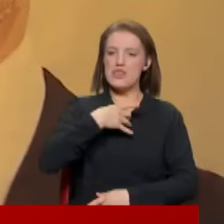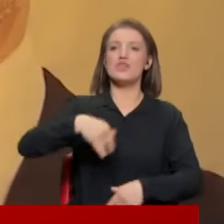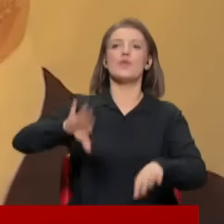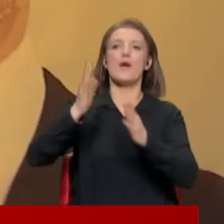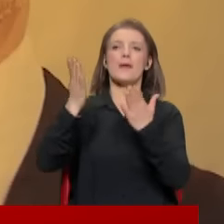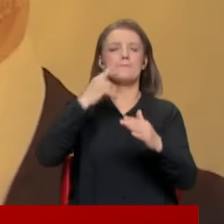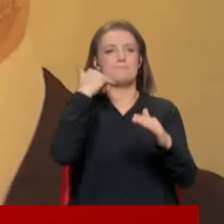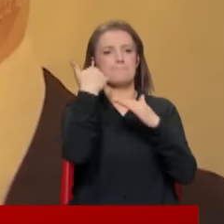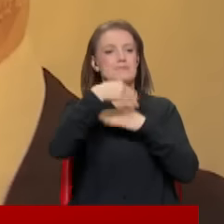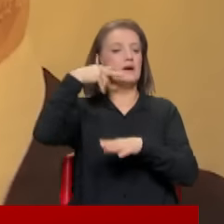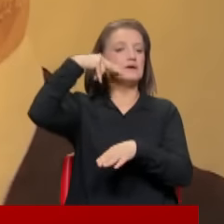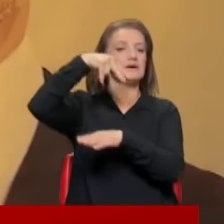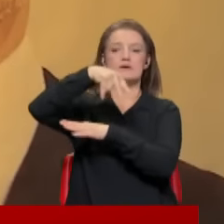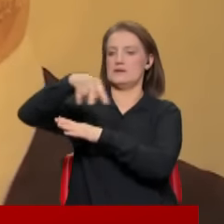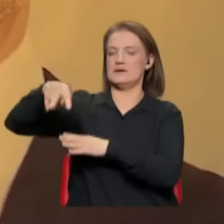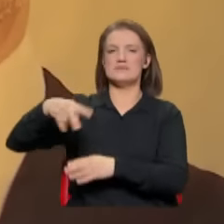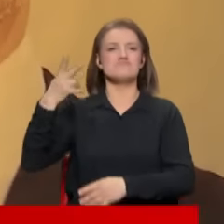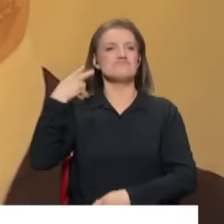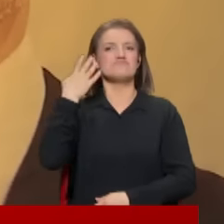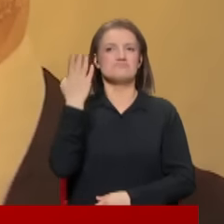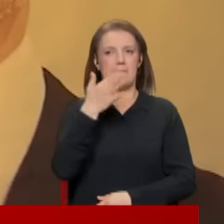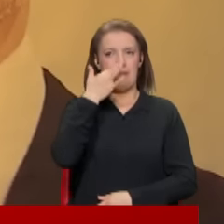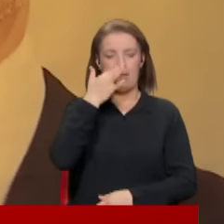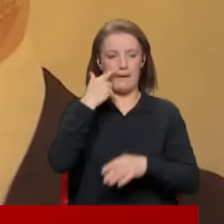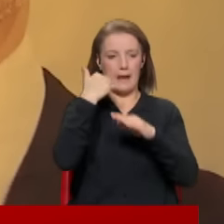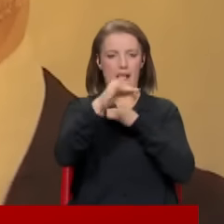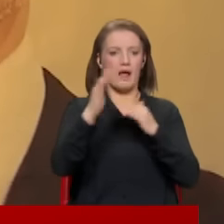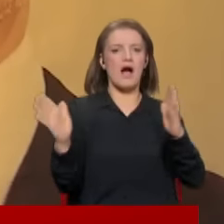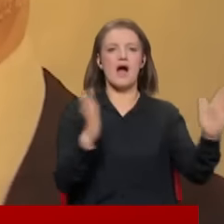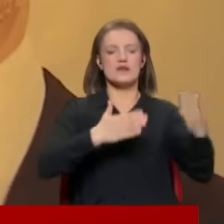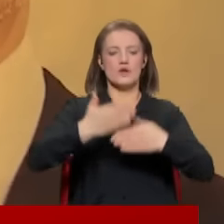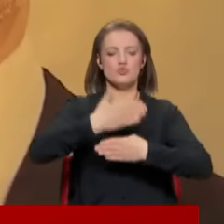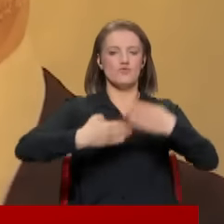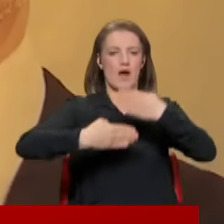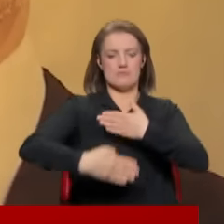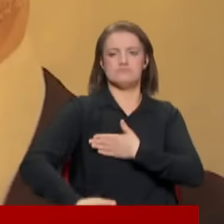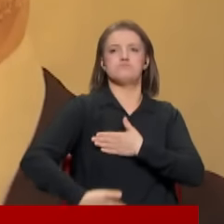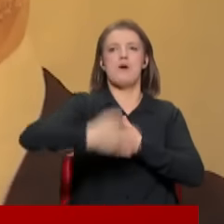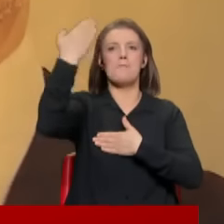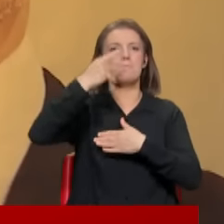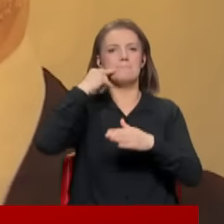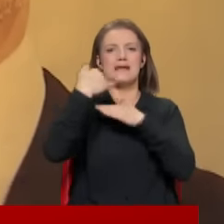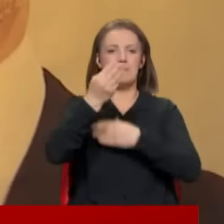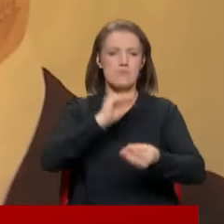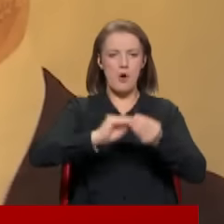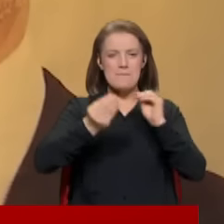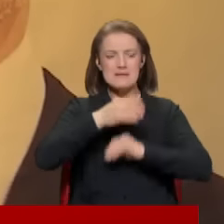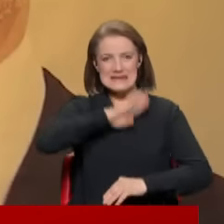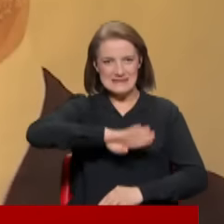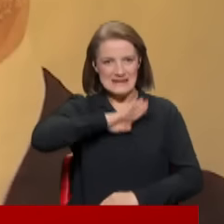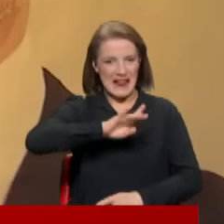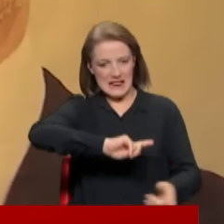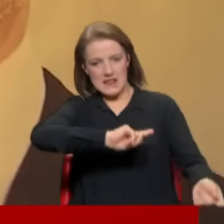değildir. Millete tepeden bakan, kibirli, halkla arasına duvarlar örmüş, milletin derdiyle